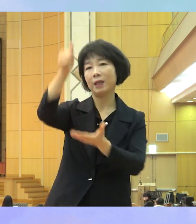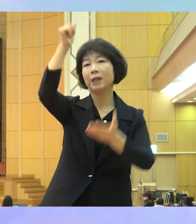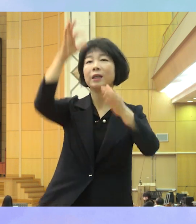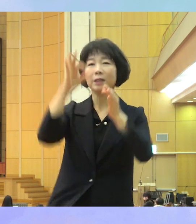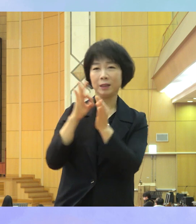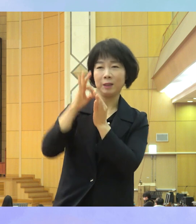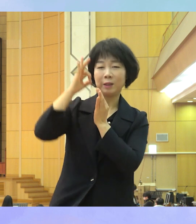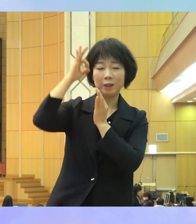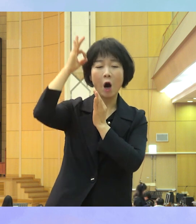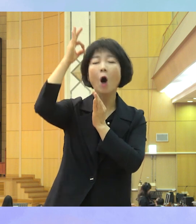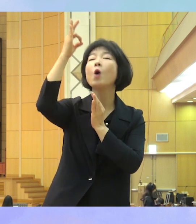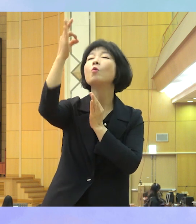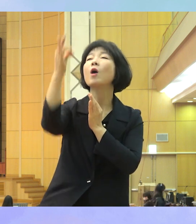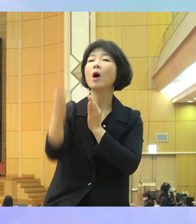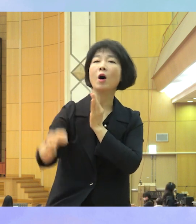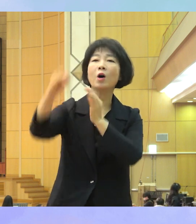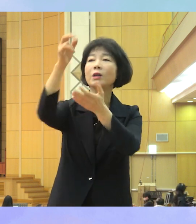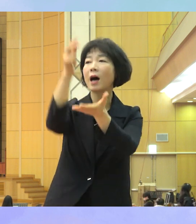당신은